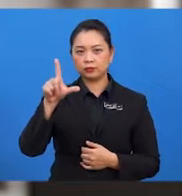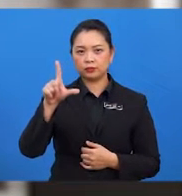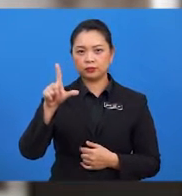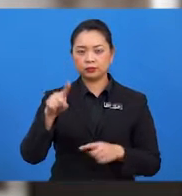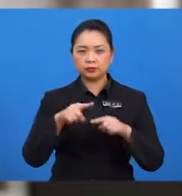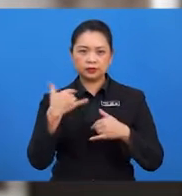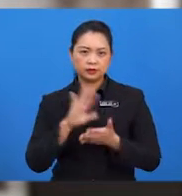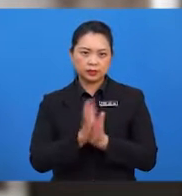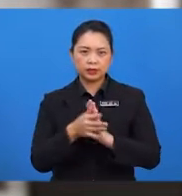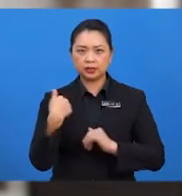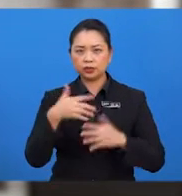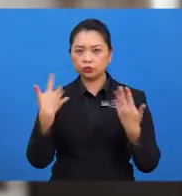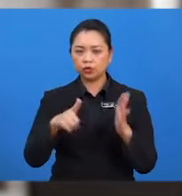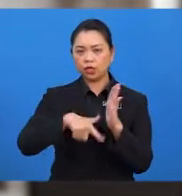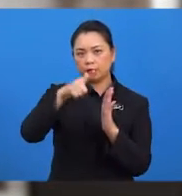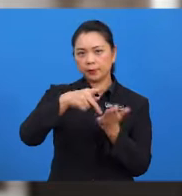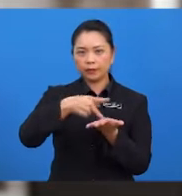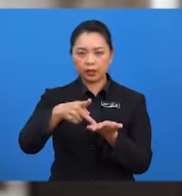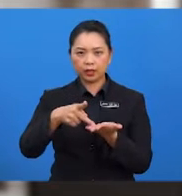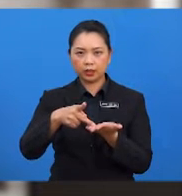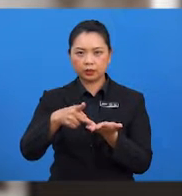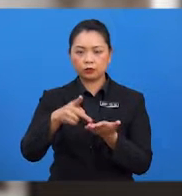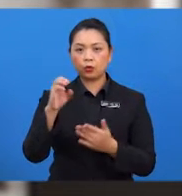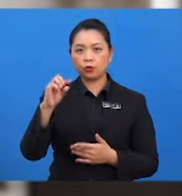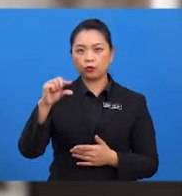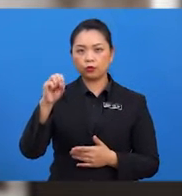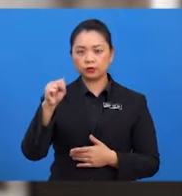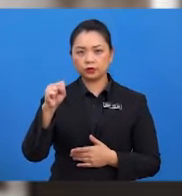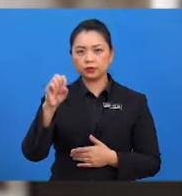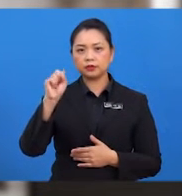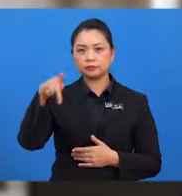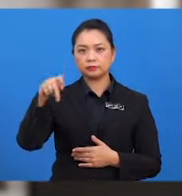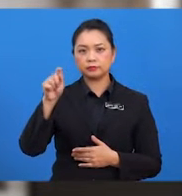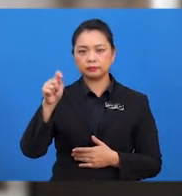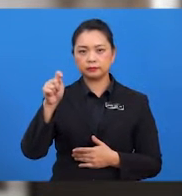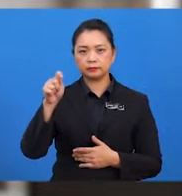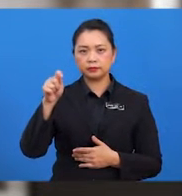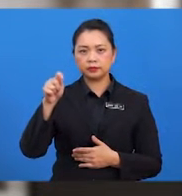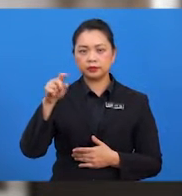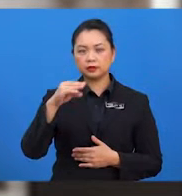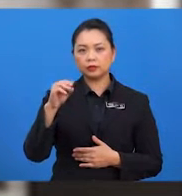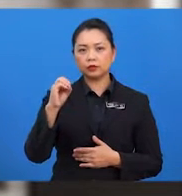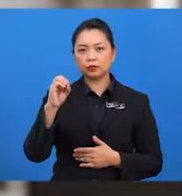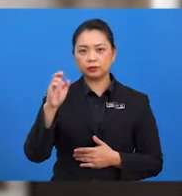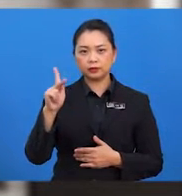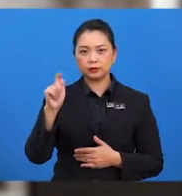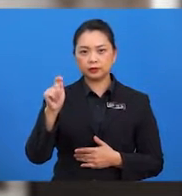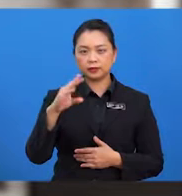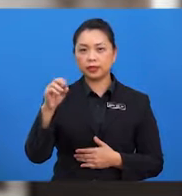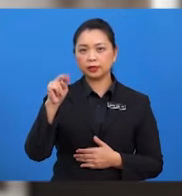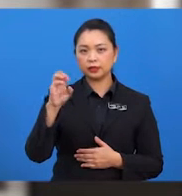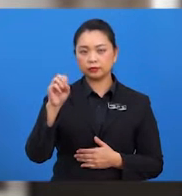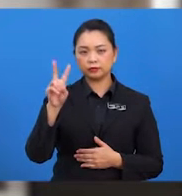terlebih bayar selama Ogos, September, Oktober, November dan